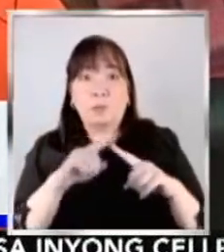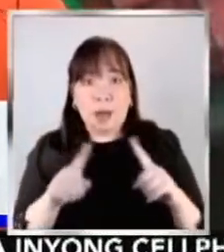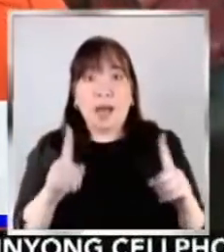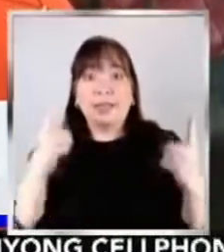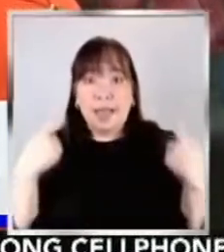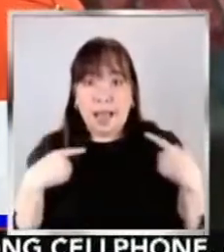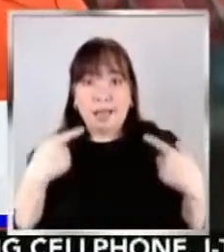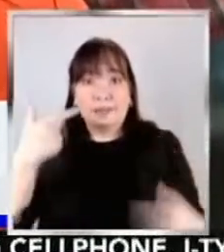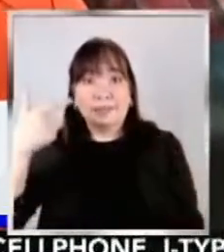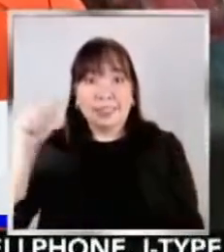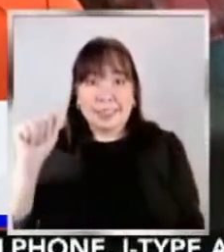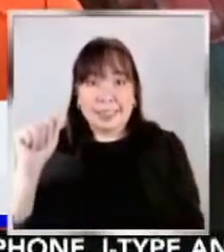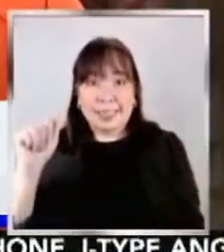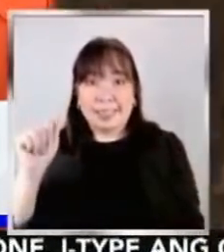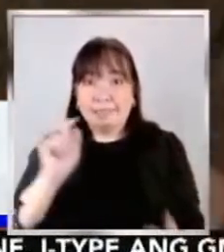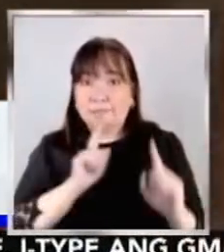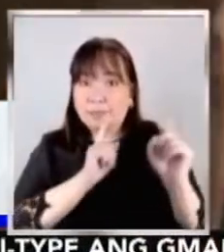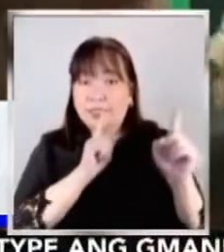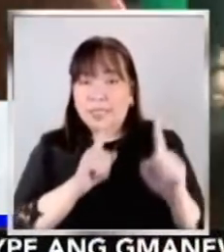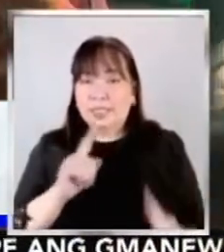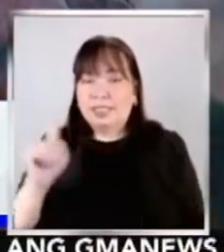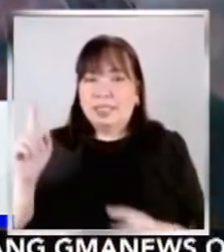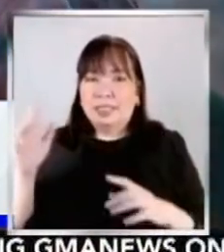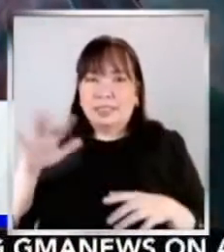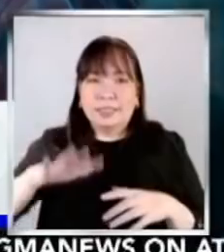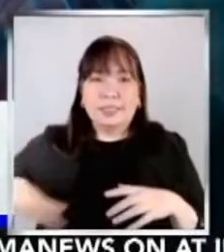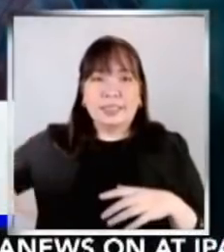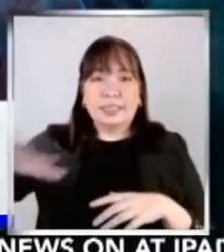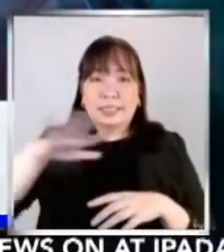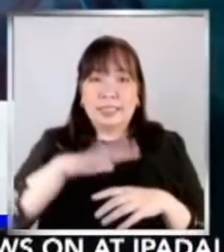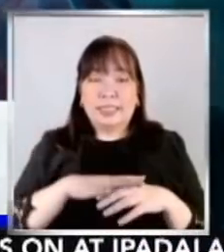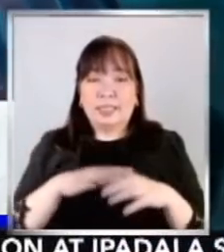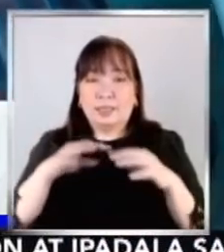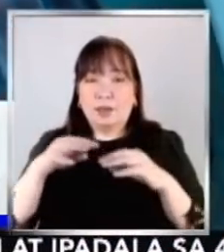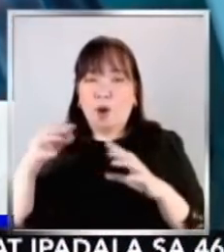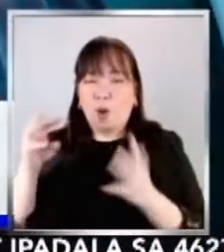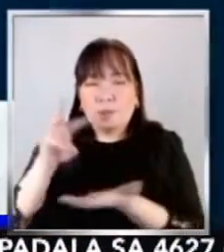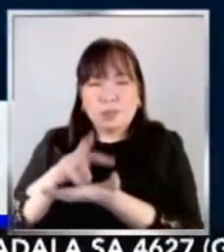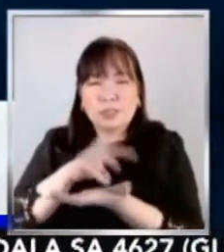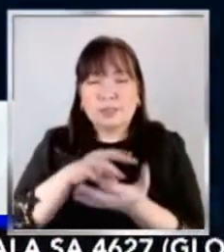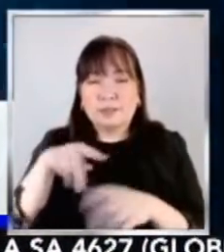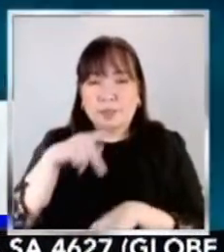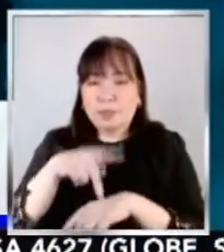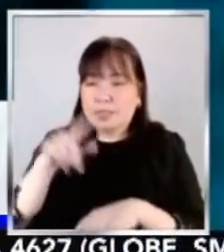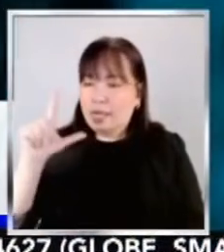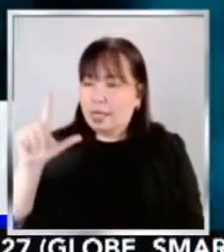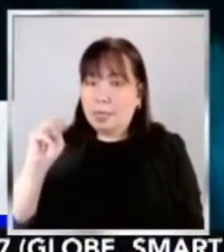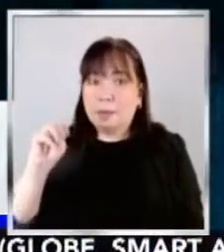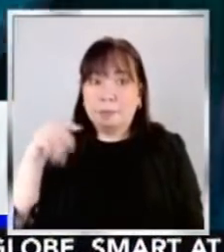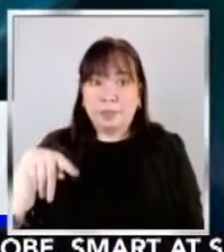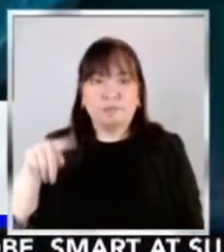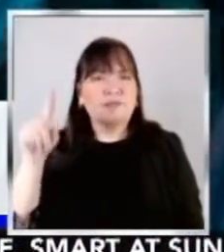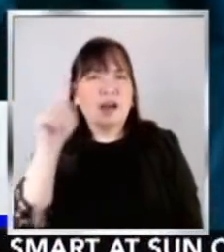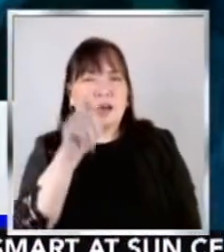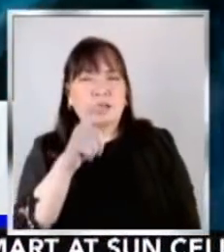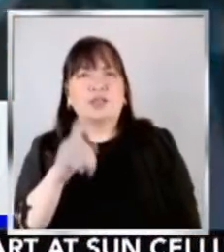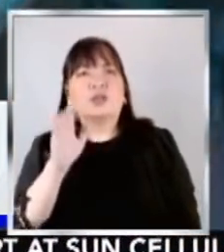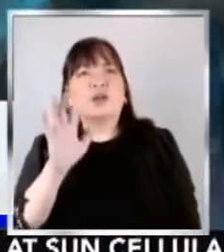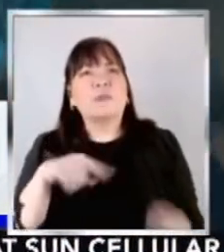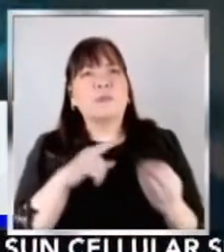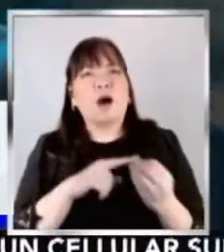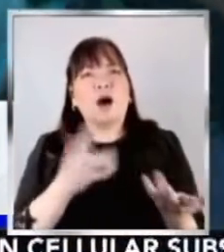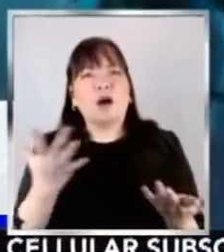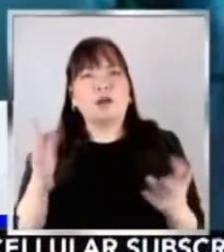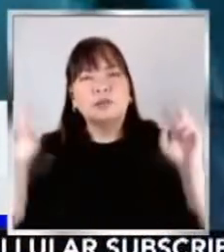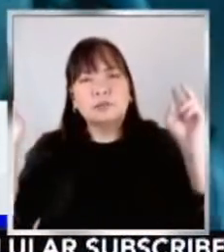League of Municipalities of the Philippines o LMP kahapon, tinanong si Marcos tungkol sa sitwasyon sa Ukraine at pagsalakay